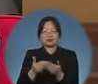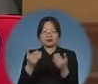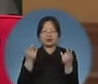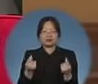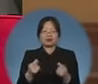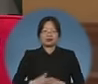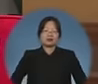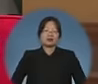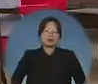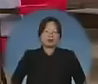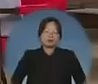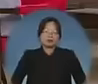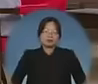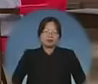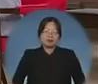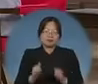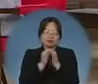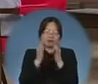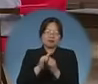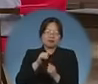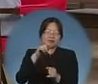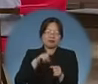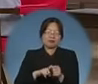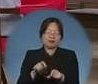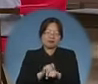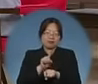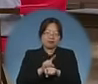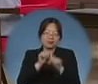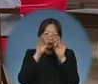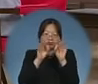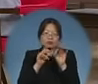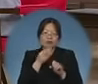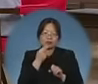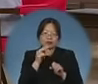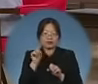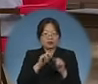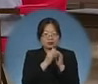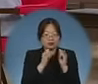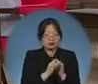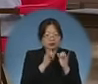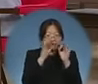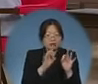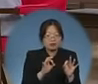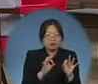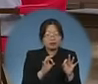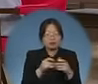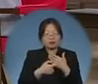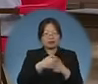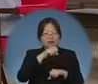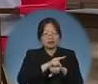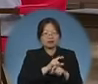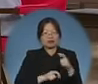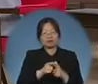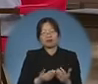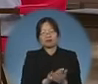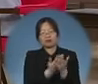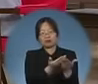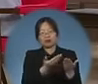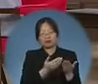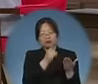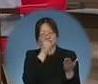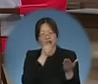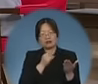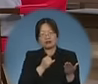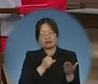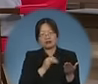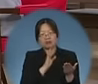그림입니다. 그 사회적인 특성 같은 건 없나요? 어느 사회는 있죠. 그런 어떤 외향성을 더 키워주더라.